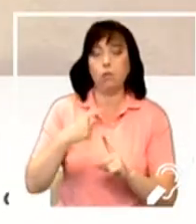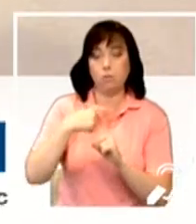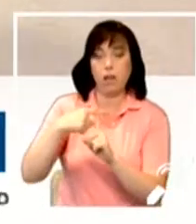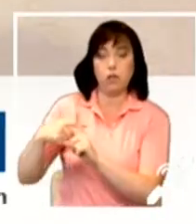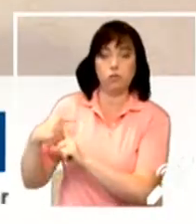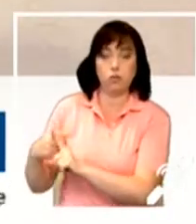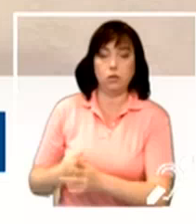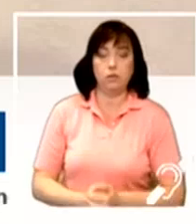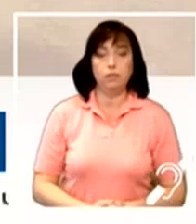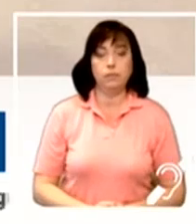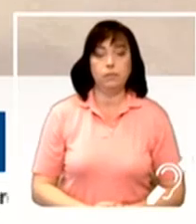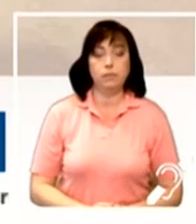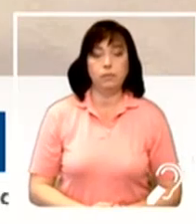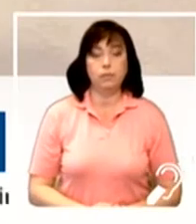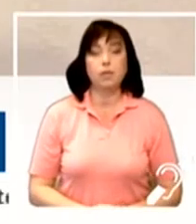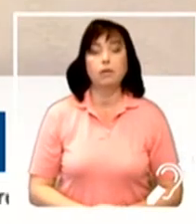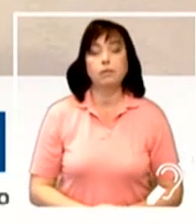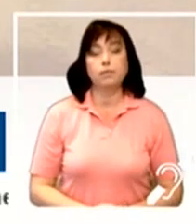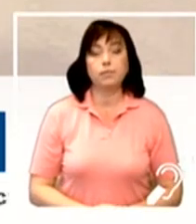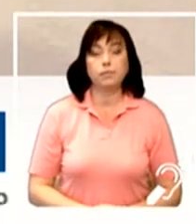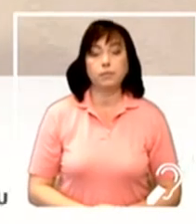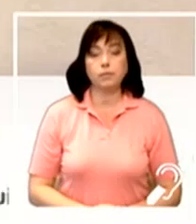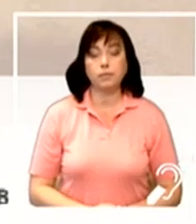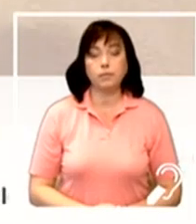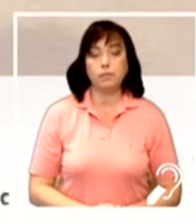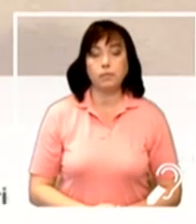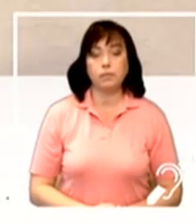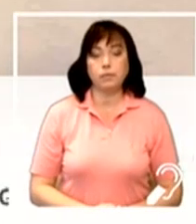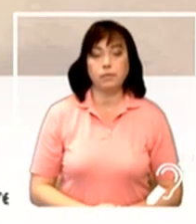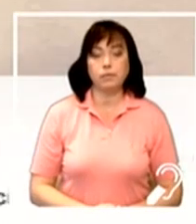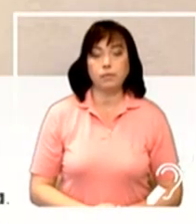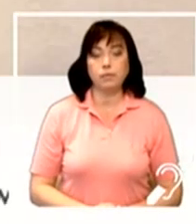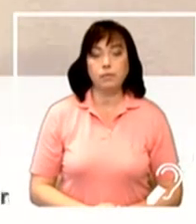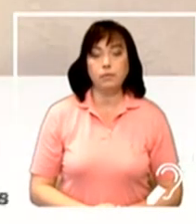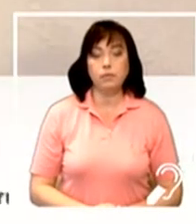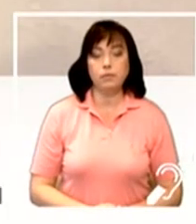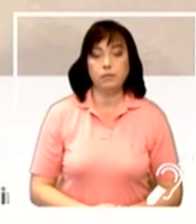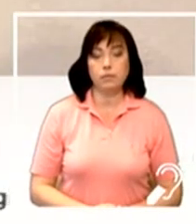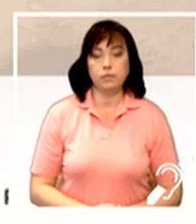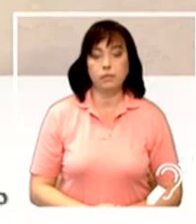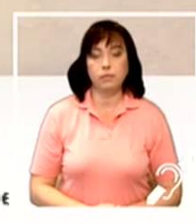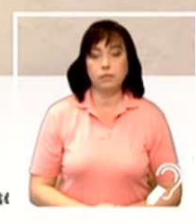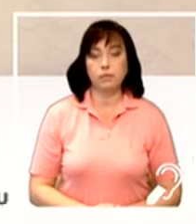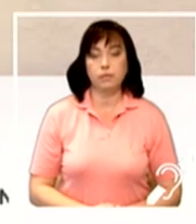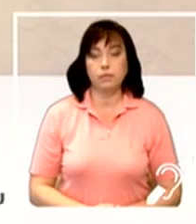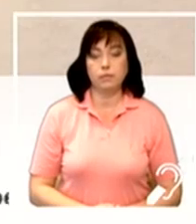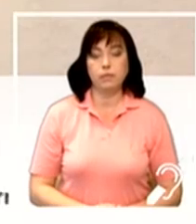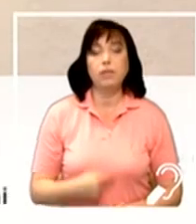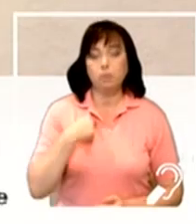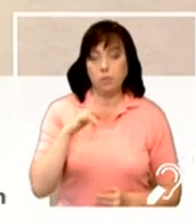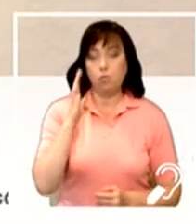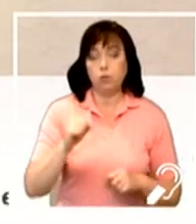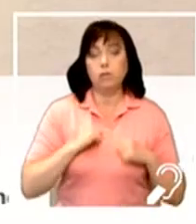маємо звільнити всю нашу землю. І це буде найкращий доказ того, що міжнародне право